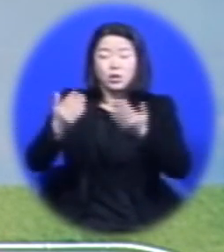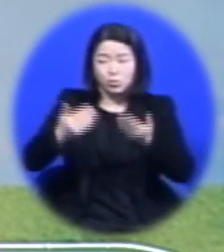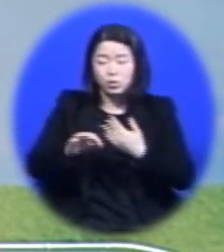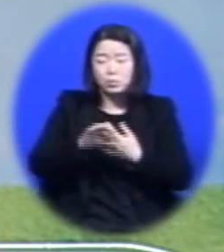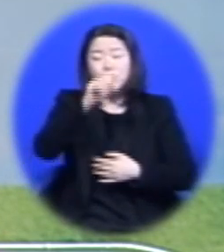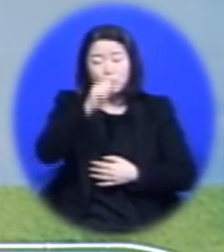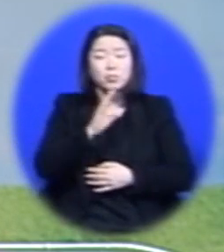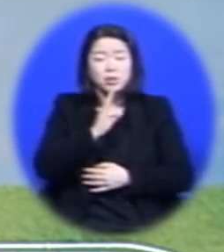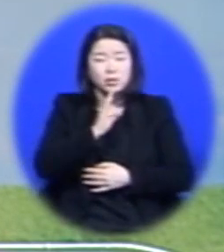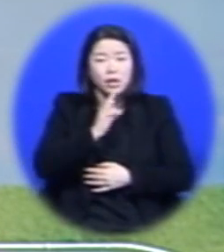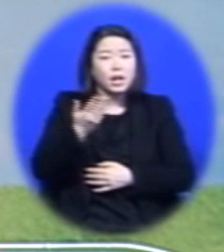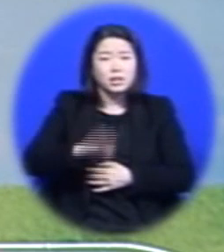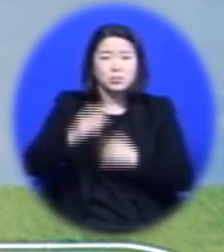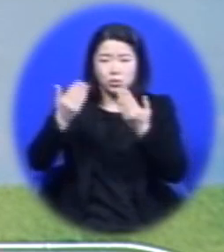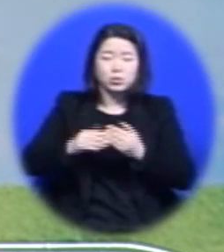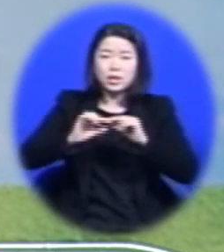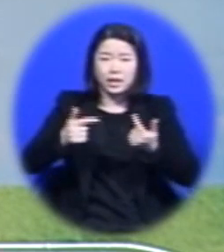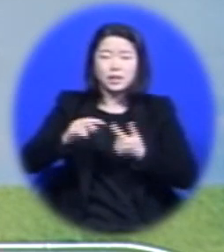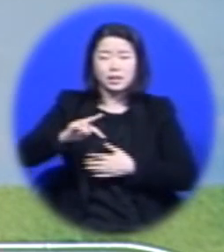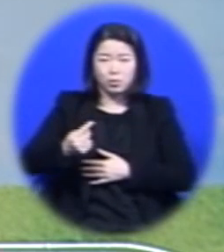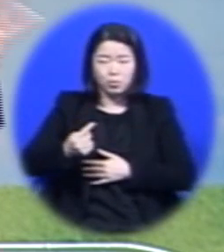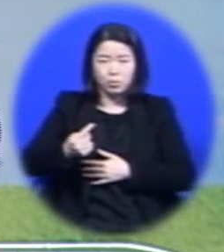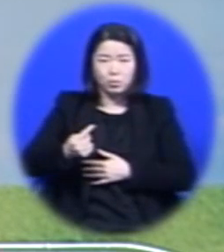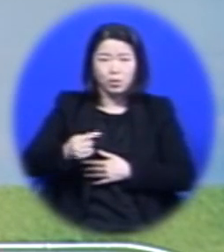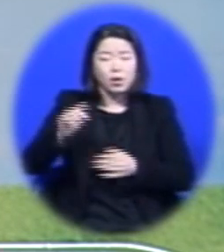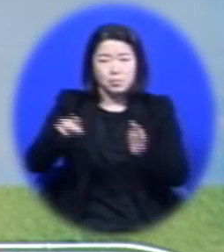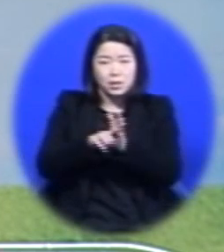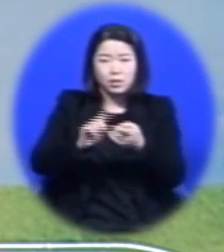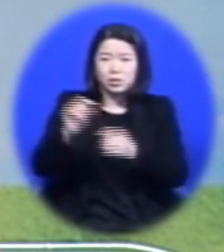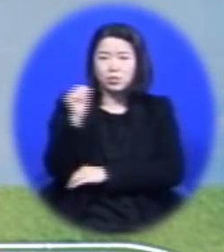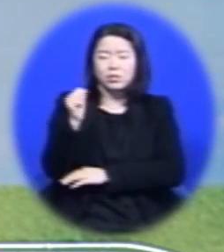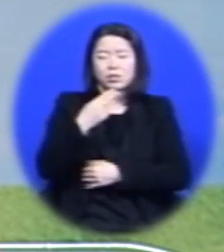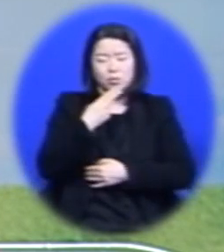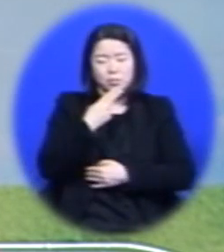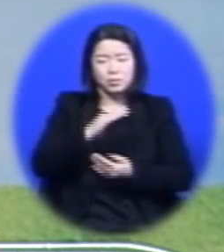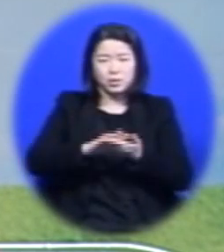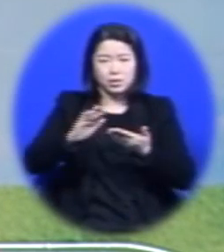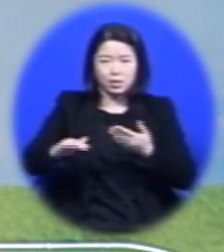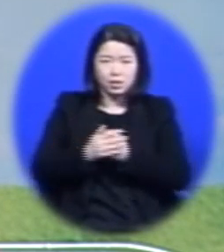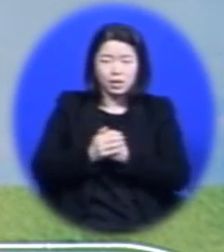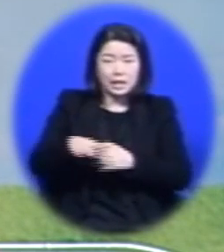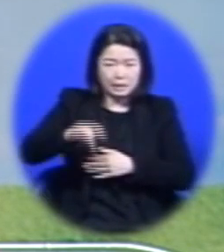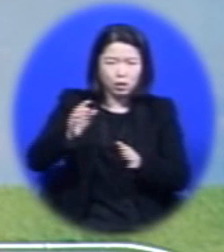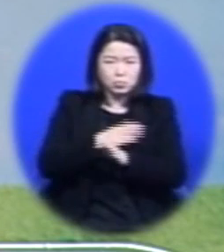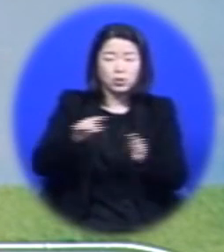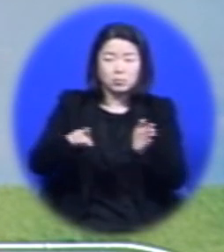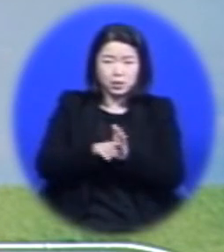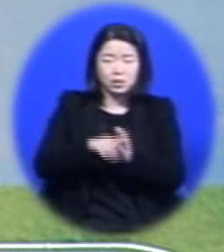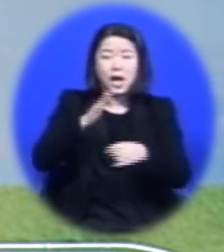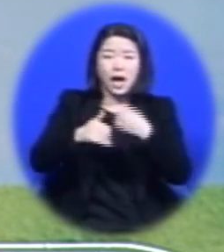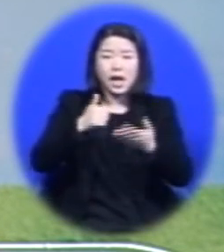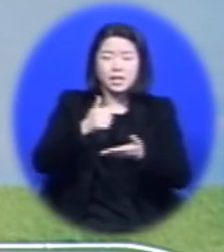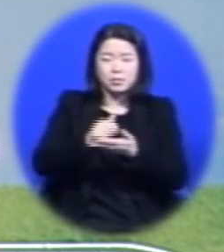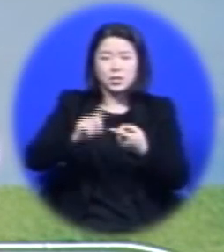하지만 앉으셨다 그래서 하나님을 믿는데 뭐 흔들림이 없어요 애초부터 미끼를 하나님을 믿은